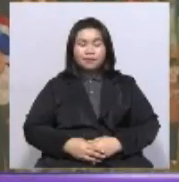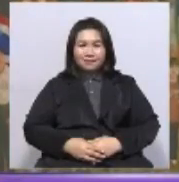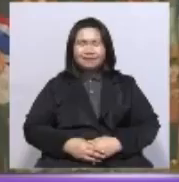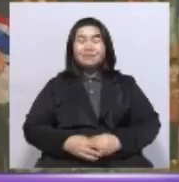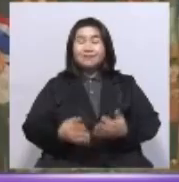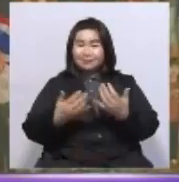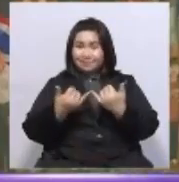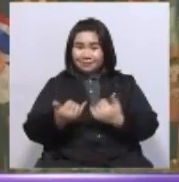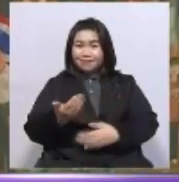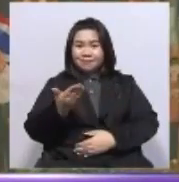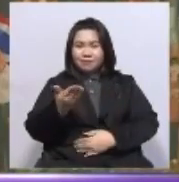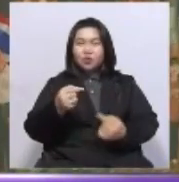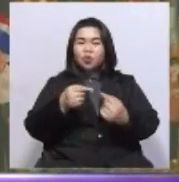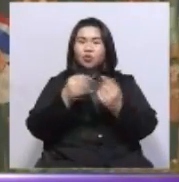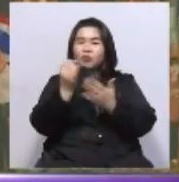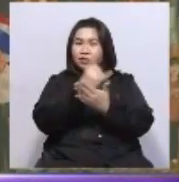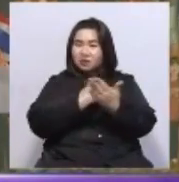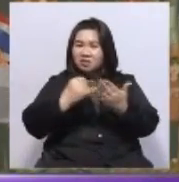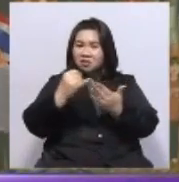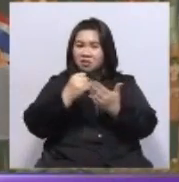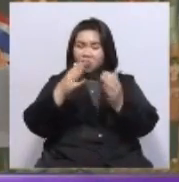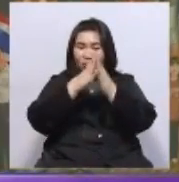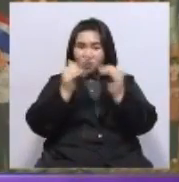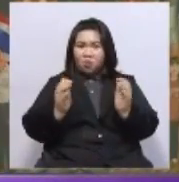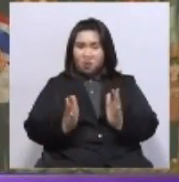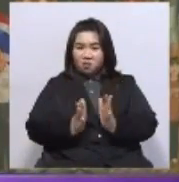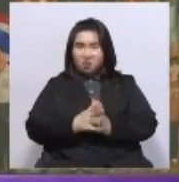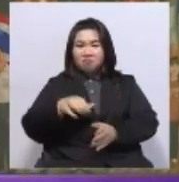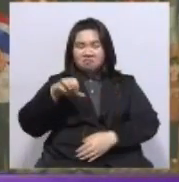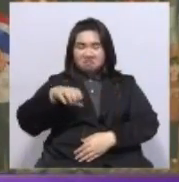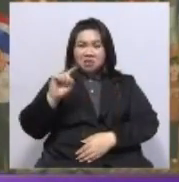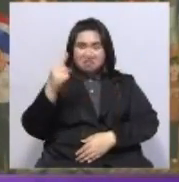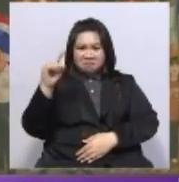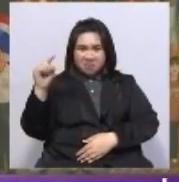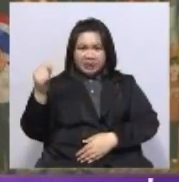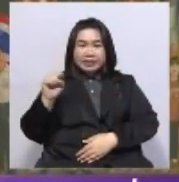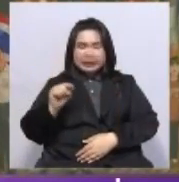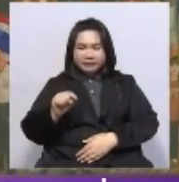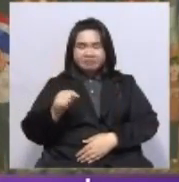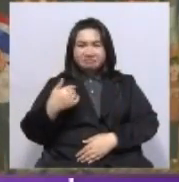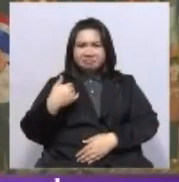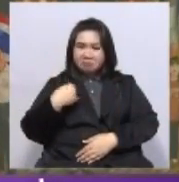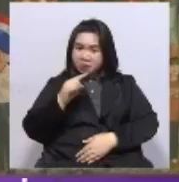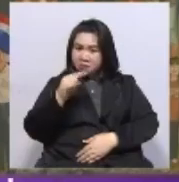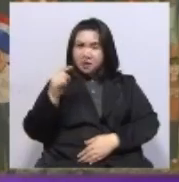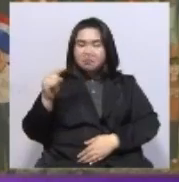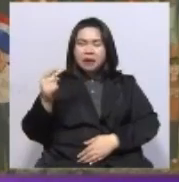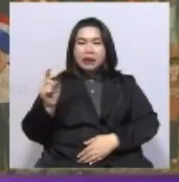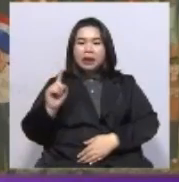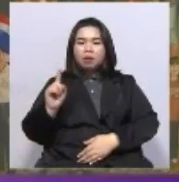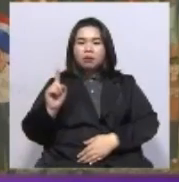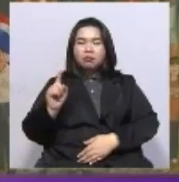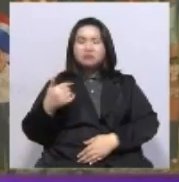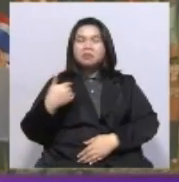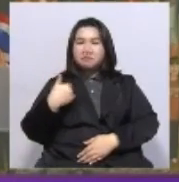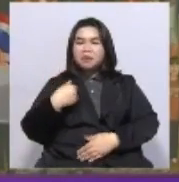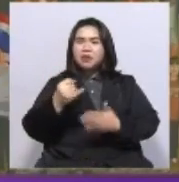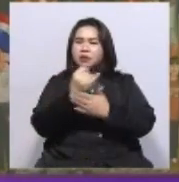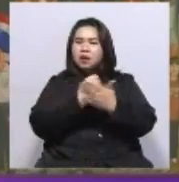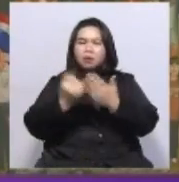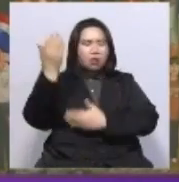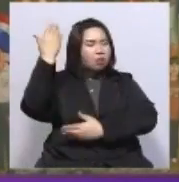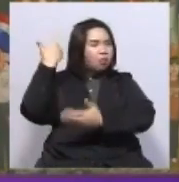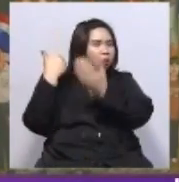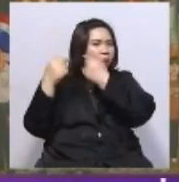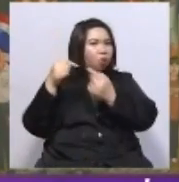นี่นะครับก็คือศิลปะภายในโบสถ์อันทันสมัยของวัดขุนอินทประมูลครับนอกจากความทันสมัยของโบสถ์แห่งนี้แล้วนะครับก็ยังมีศิลปะตั้งแต่สมัยก